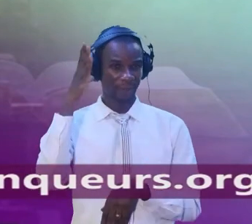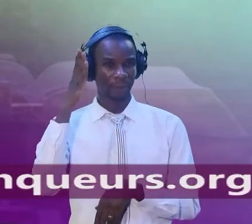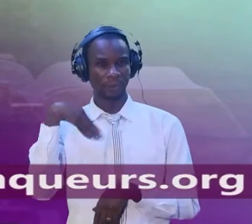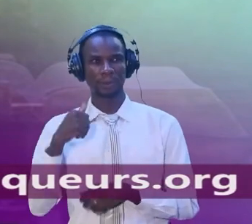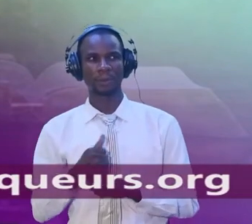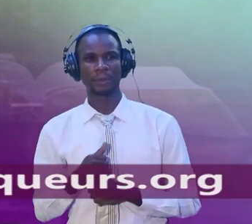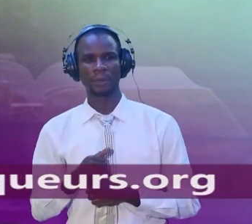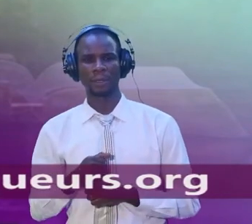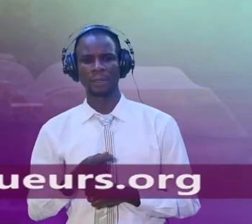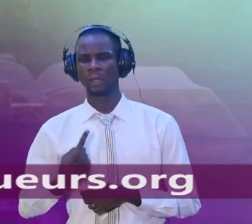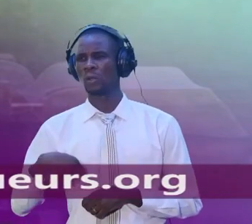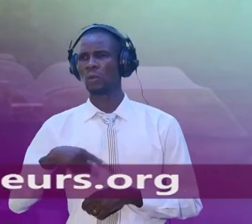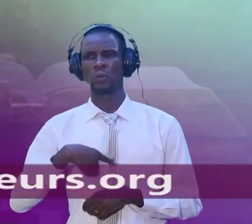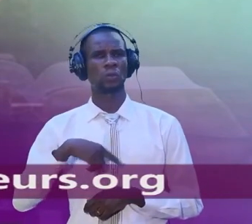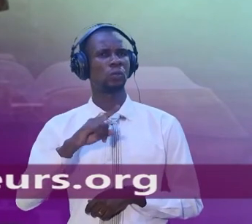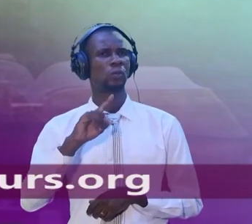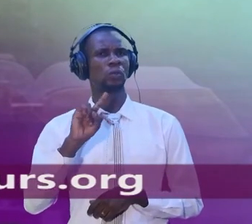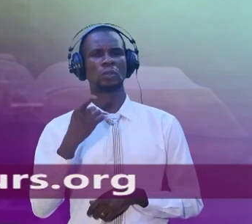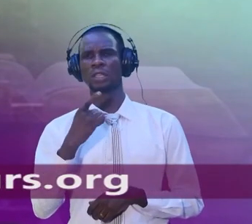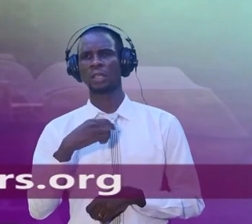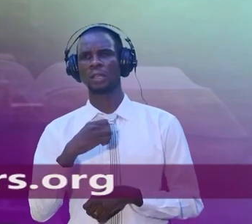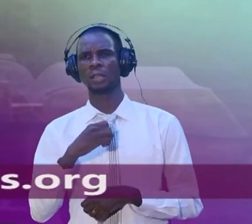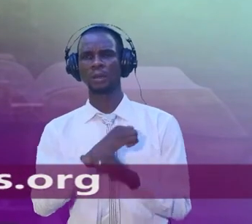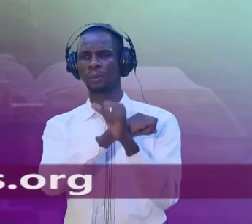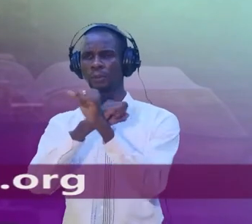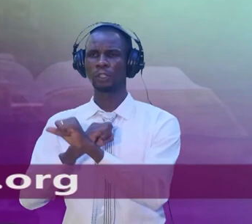Bahati nzuri ni kwamba katika vita hivi vya kiroho